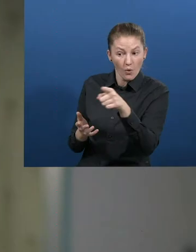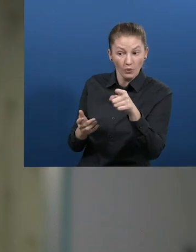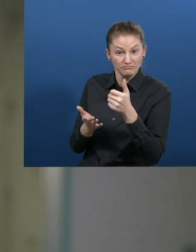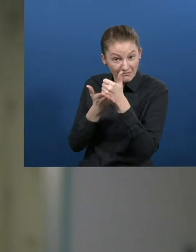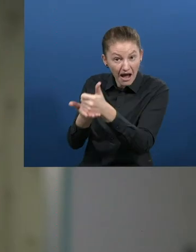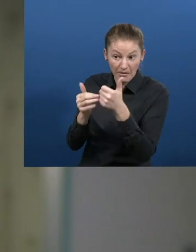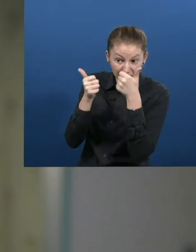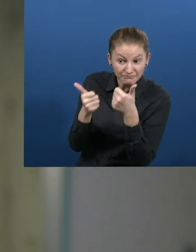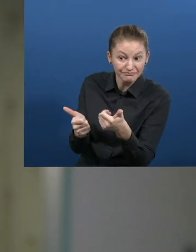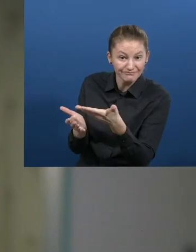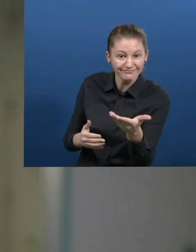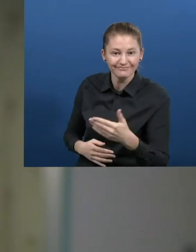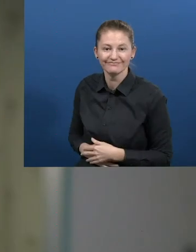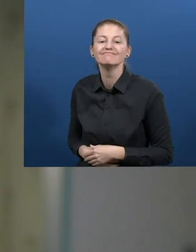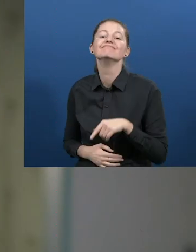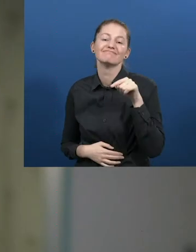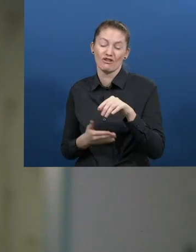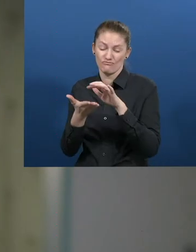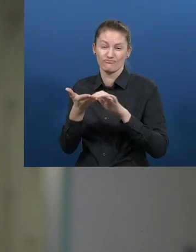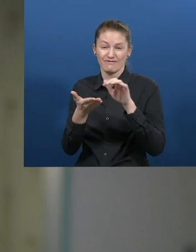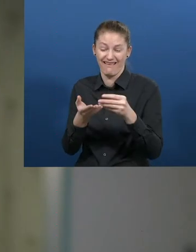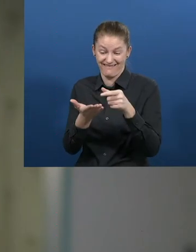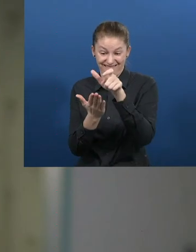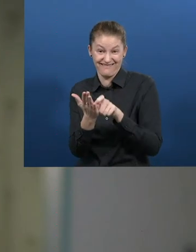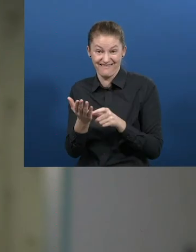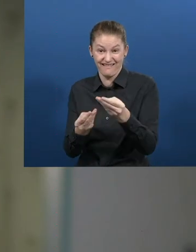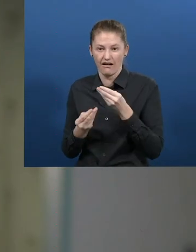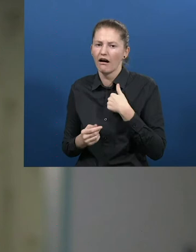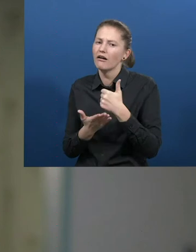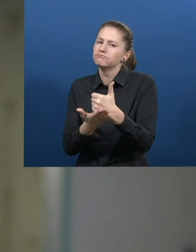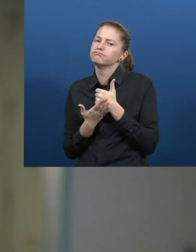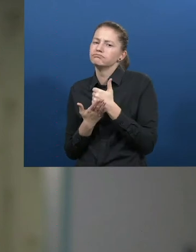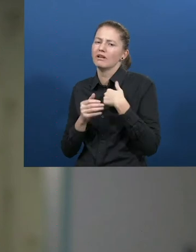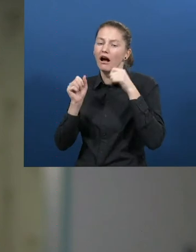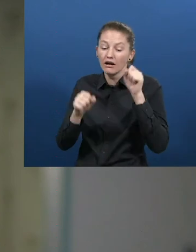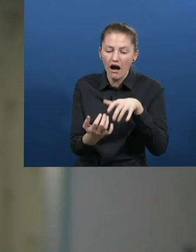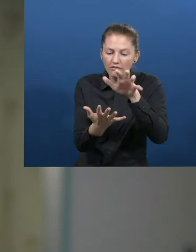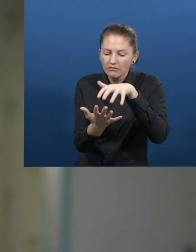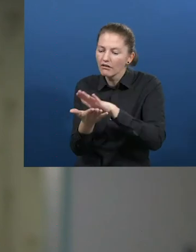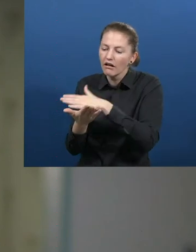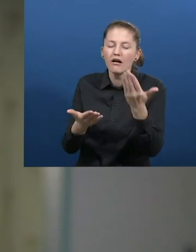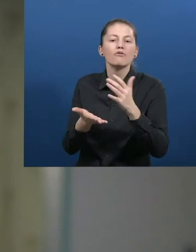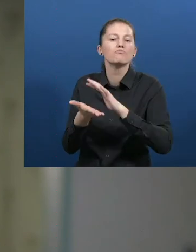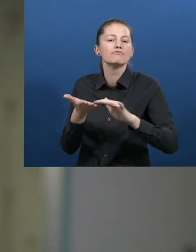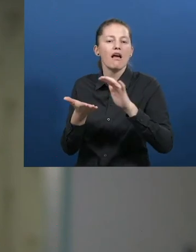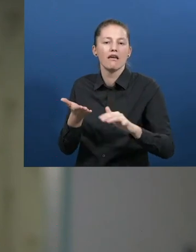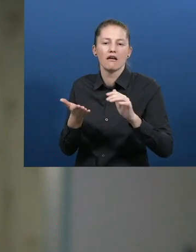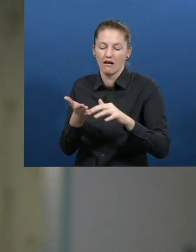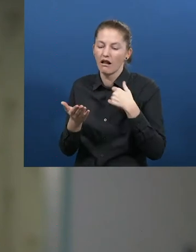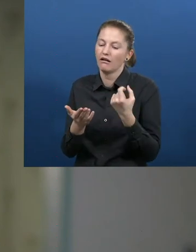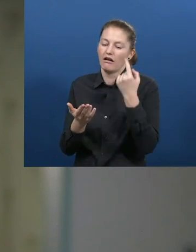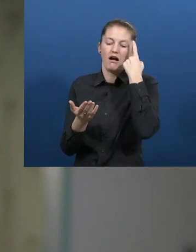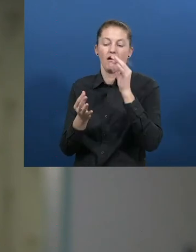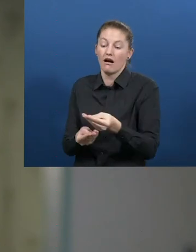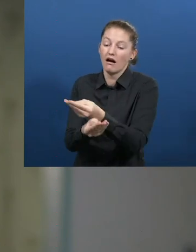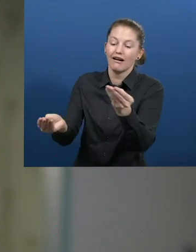Phần mềm Saomai Reo đã giúp cho tôi rất là nhiều trong công việc sản xuất và chuyển đổi tài liệu sang chữ nổi nhằm hỗ trợ cho các em học sinh và sinh